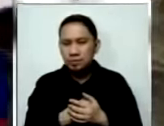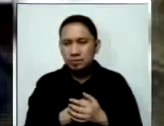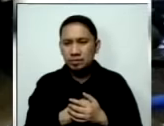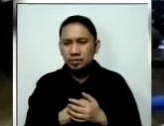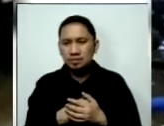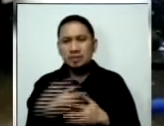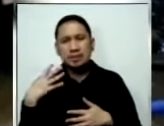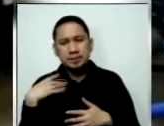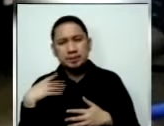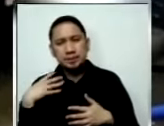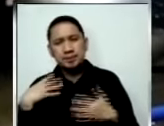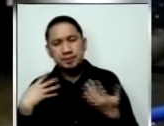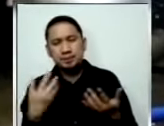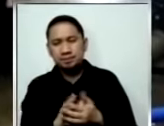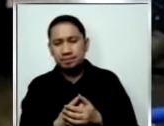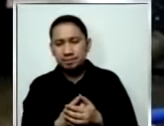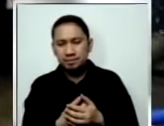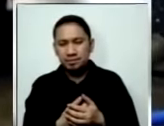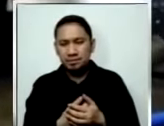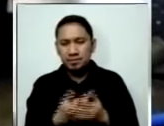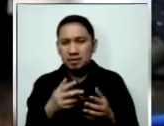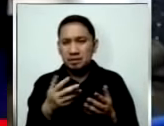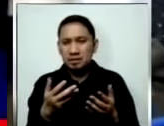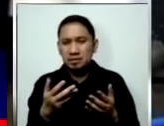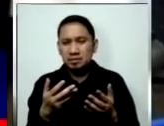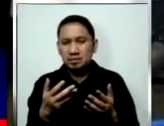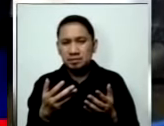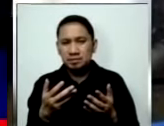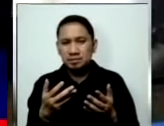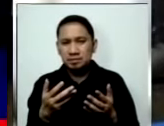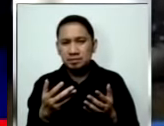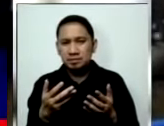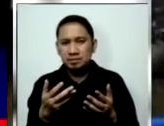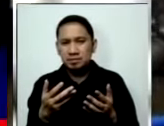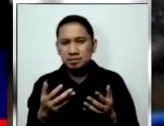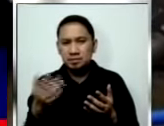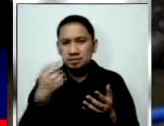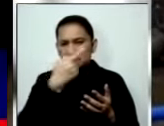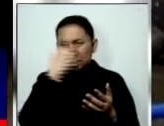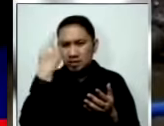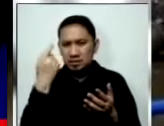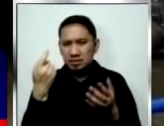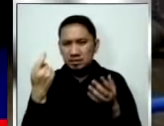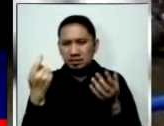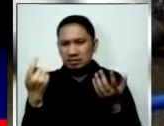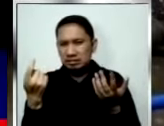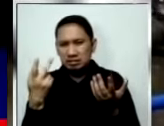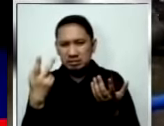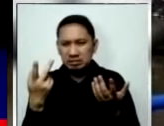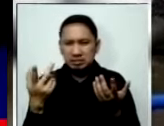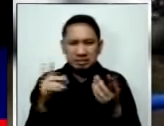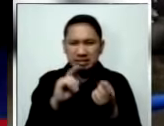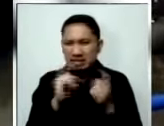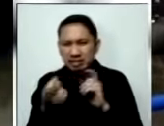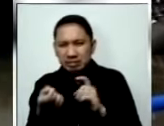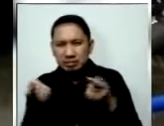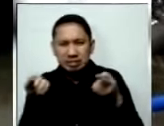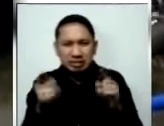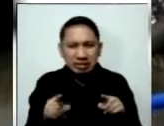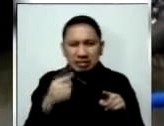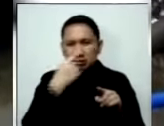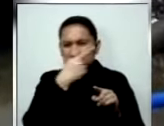po. Saan ka na ni Bago? Mas maraming kotse ngayon eh. Kasi dati.